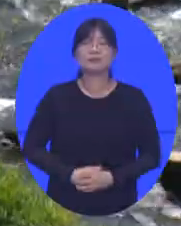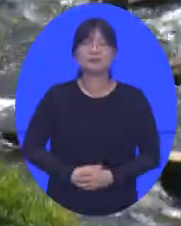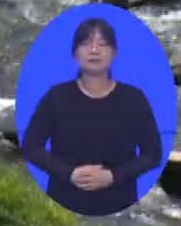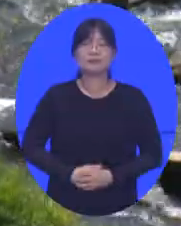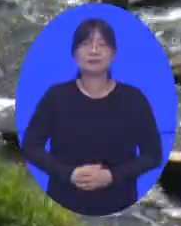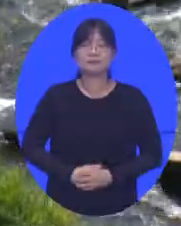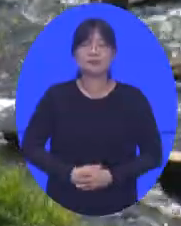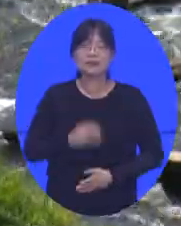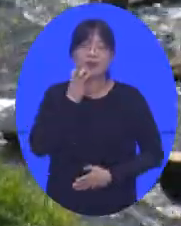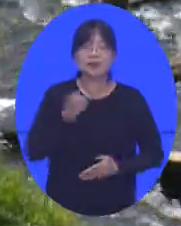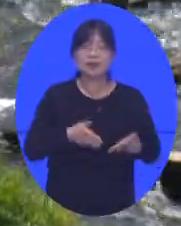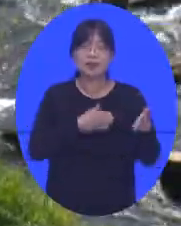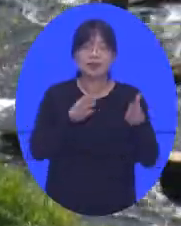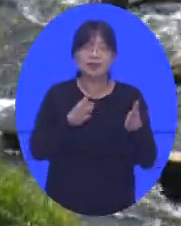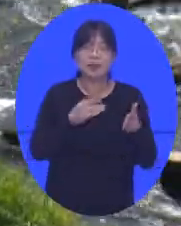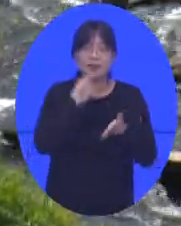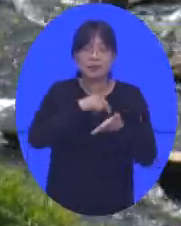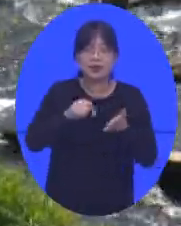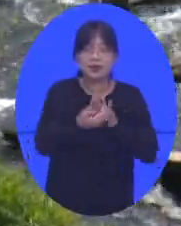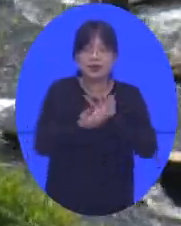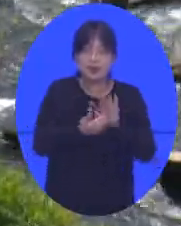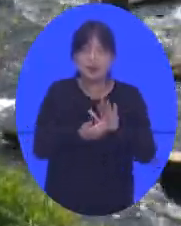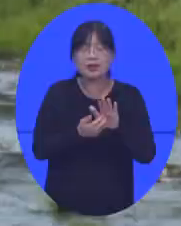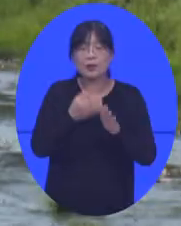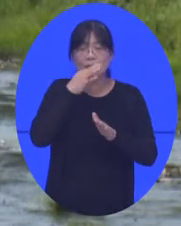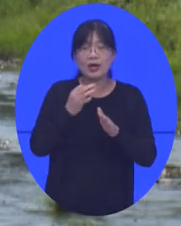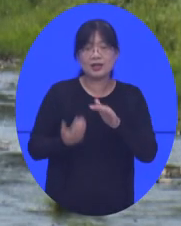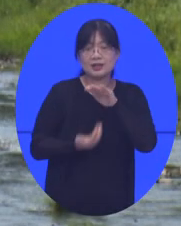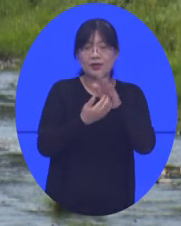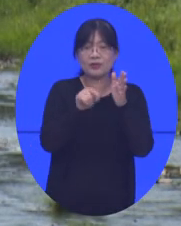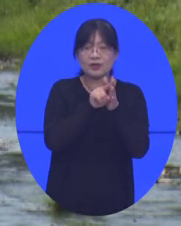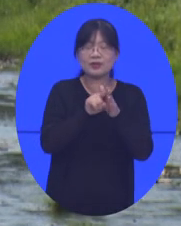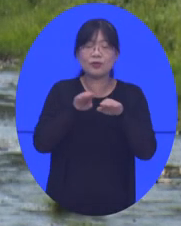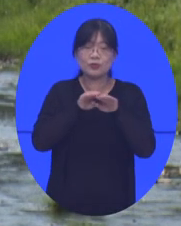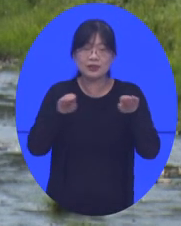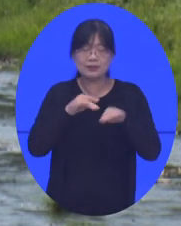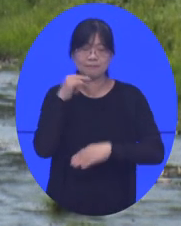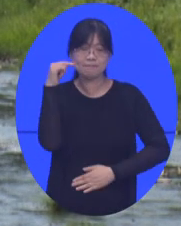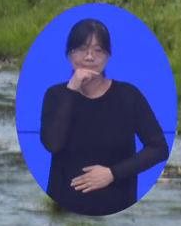계획입니다. 경기도는 재해 예방 효과가 극대화될 수 있도록 균형 있고